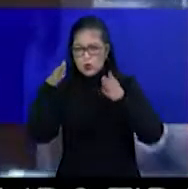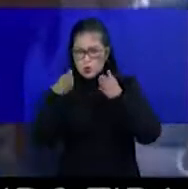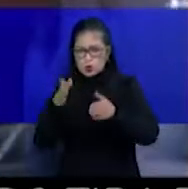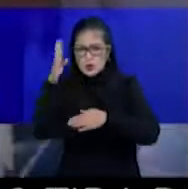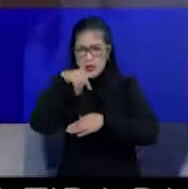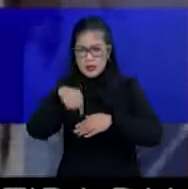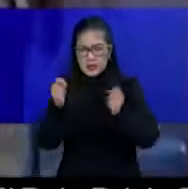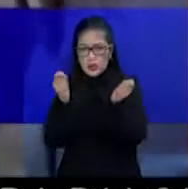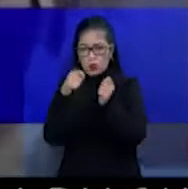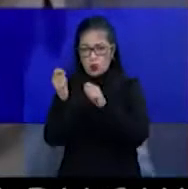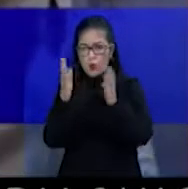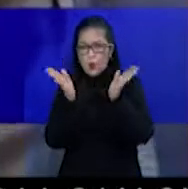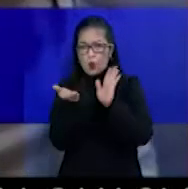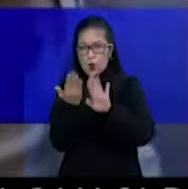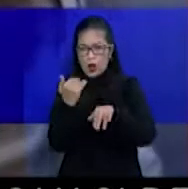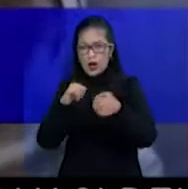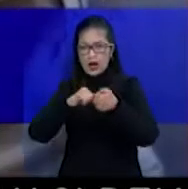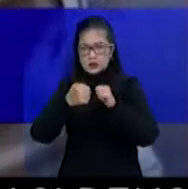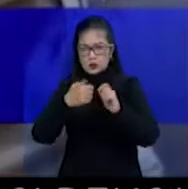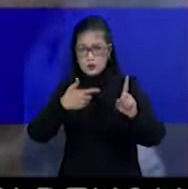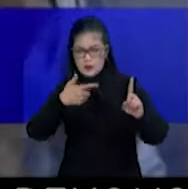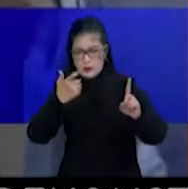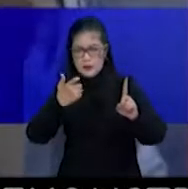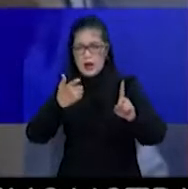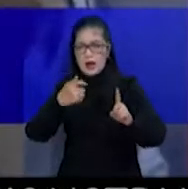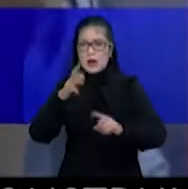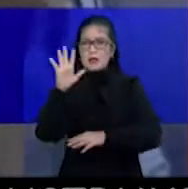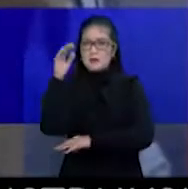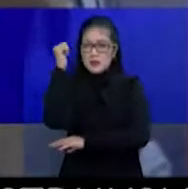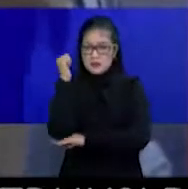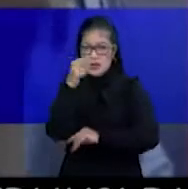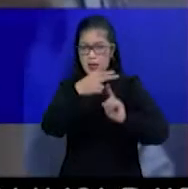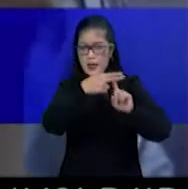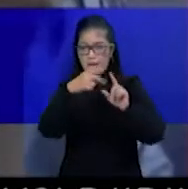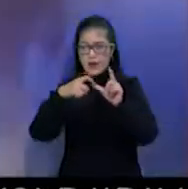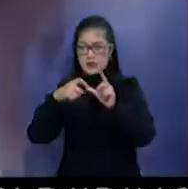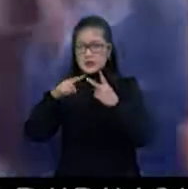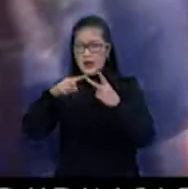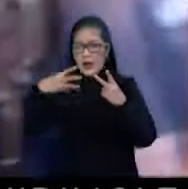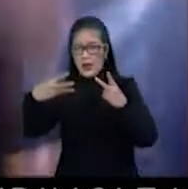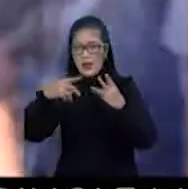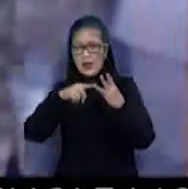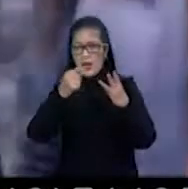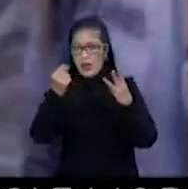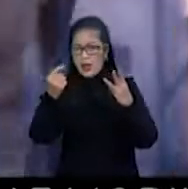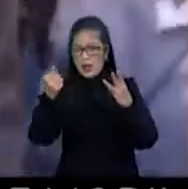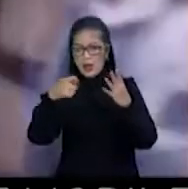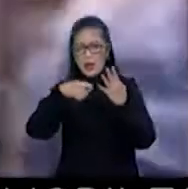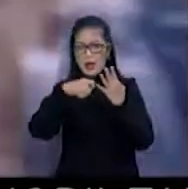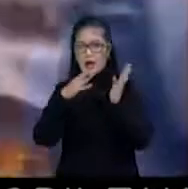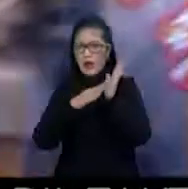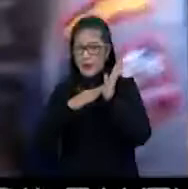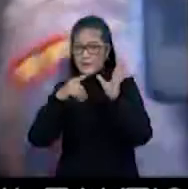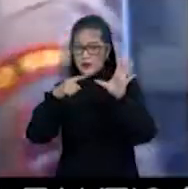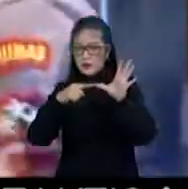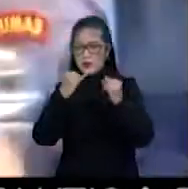Brigadir Yosua. Kelima tersangka, Ferdi Sambo, Richard Eliezer, Ricky Rizal, dan Kuat Ma'ruf serta Putri Candrawati untuk